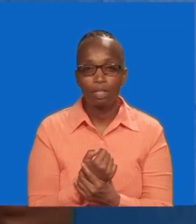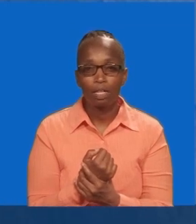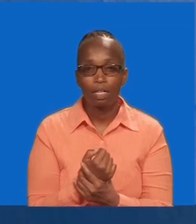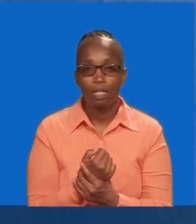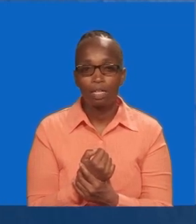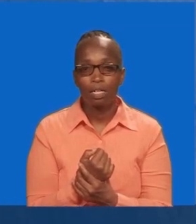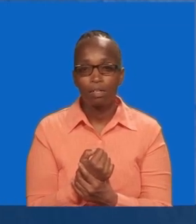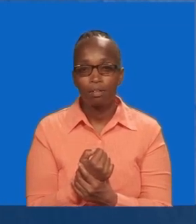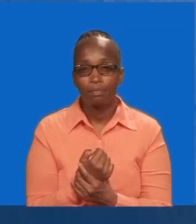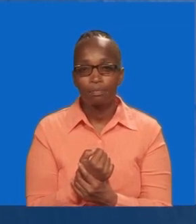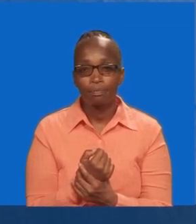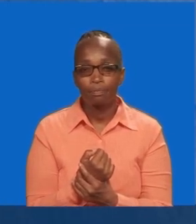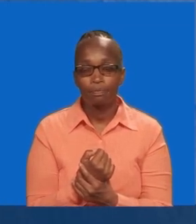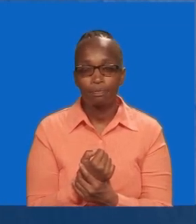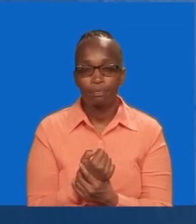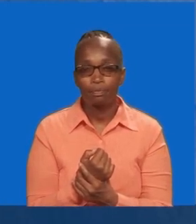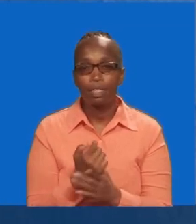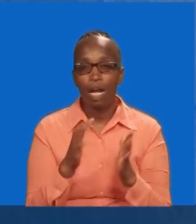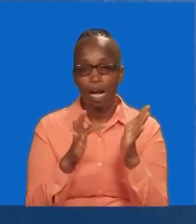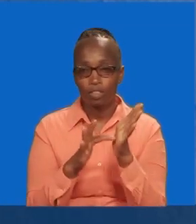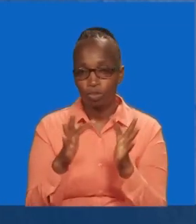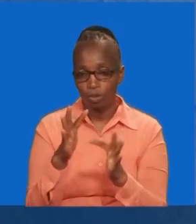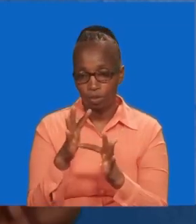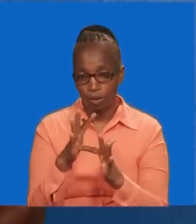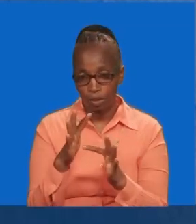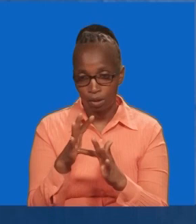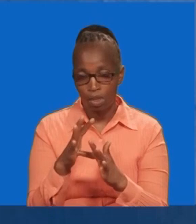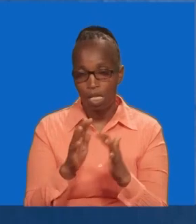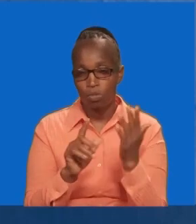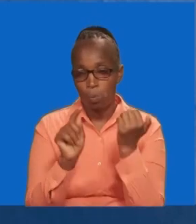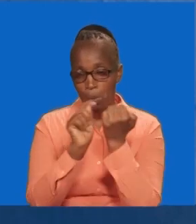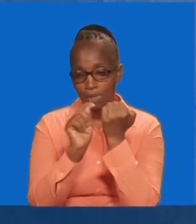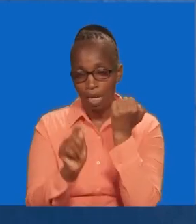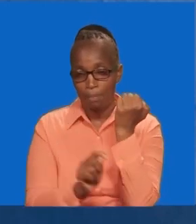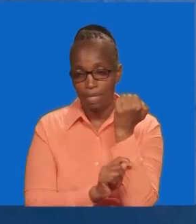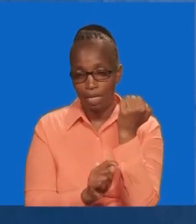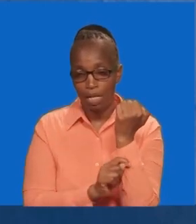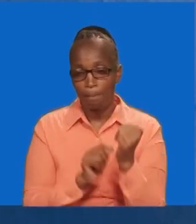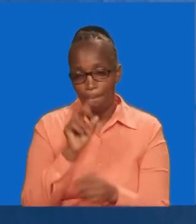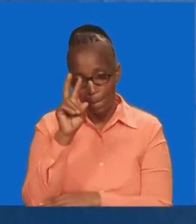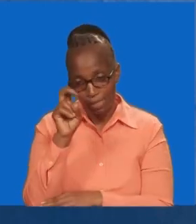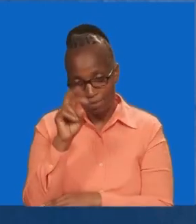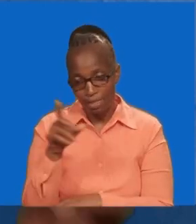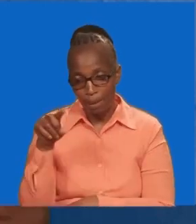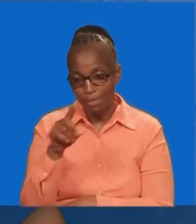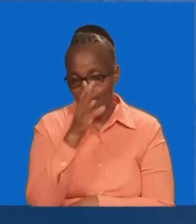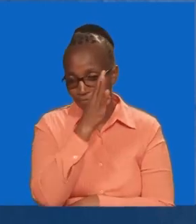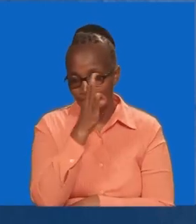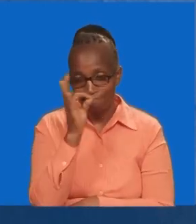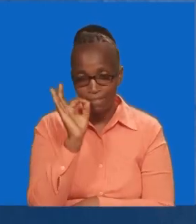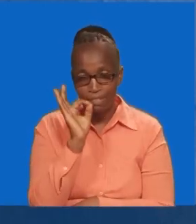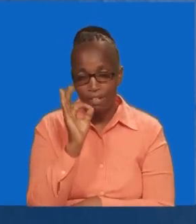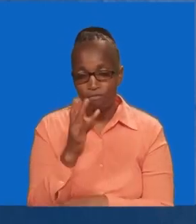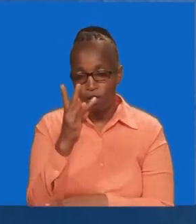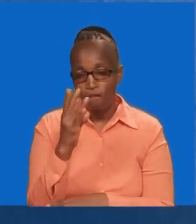kisha Yesu alipandishwa na Roho nyikani ili ajaribiwe na ibilisi. Akafunga